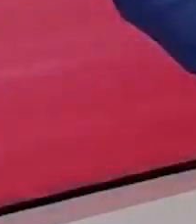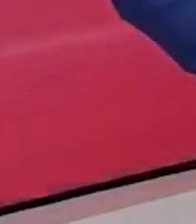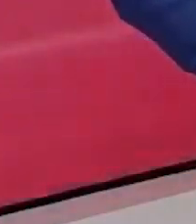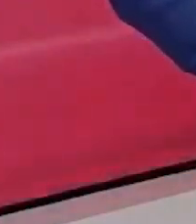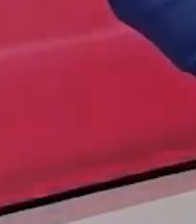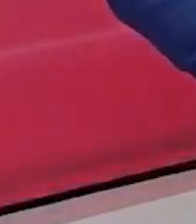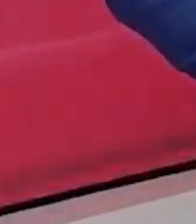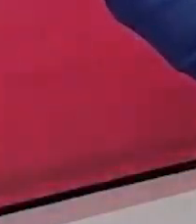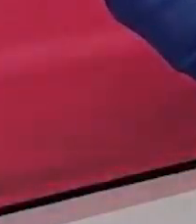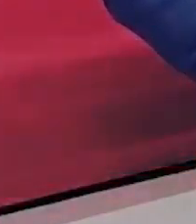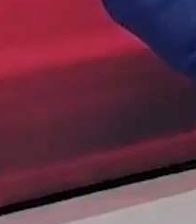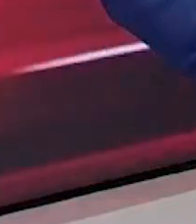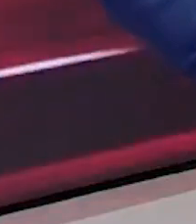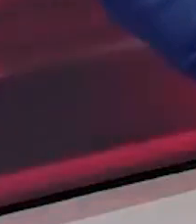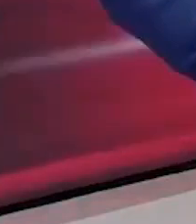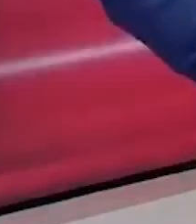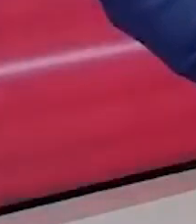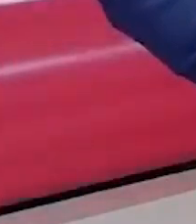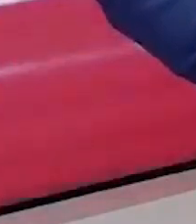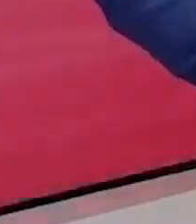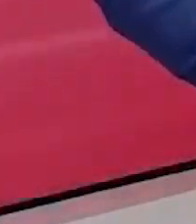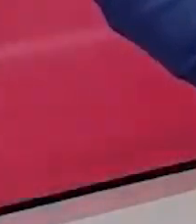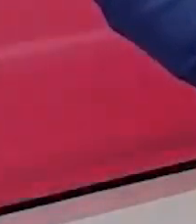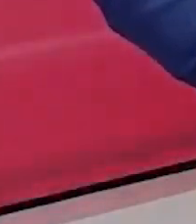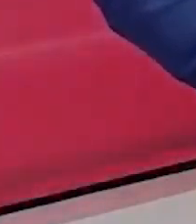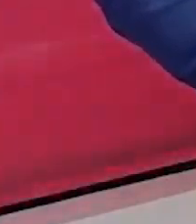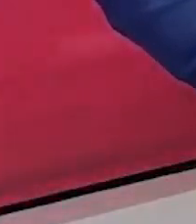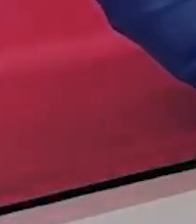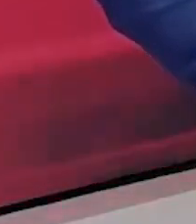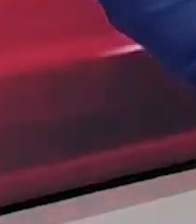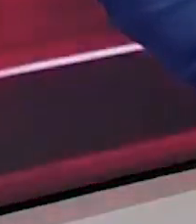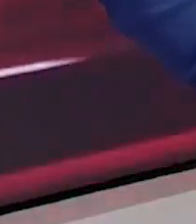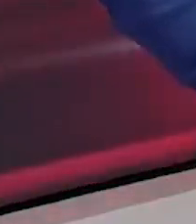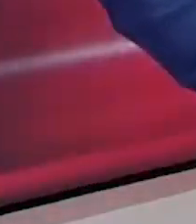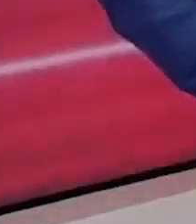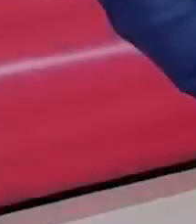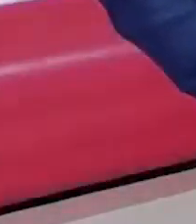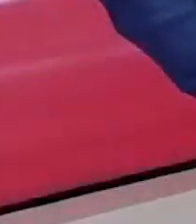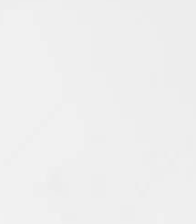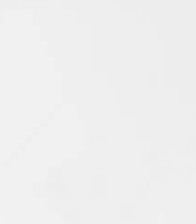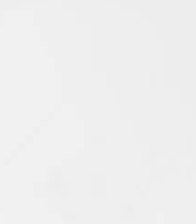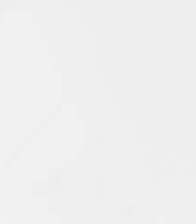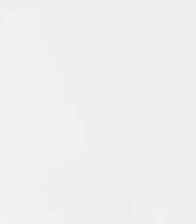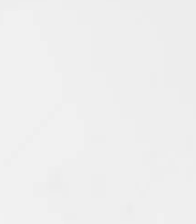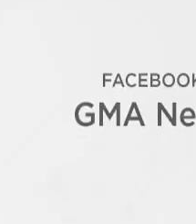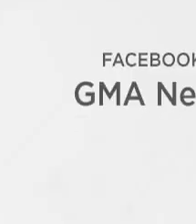abroad, samahan nyo kami sa GMA Pinoy TV at sa www.gmanews.tv.